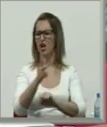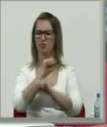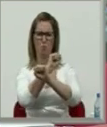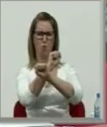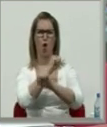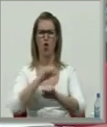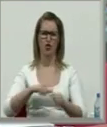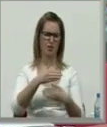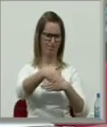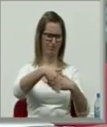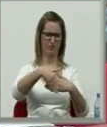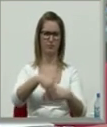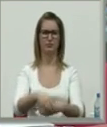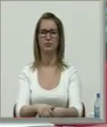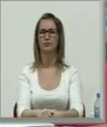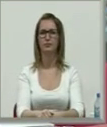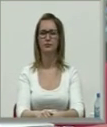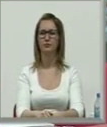może. W Pile